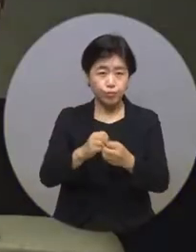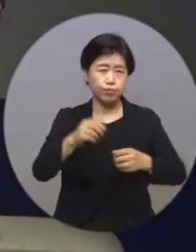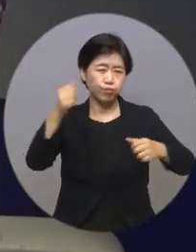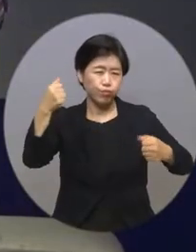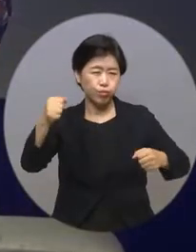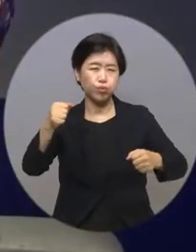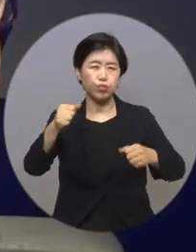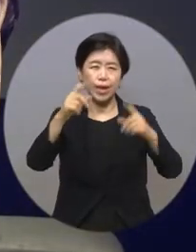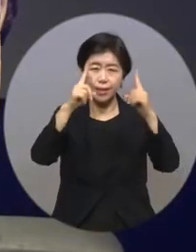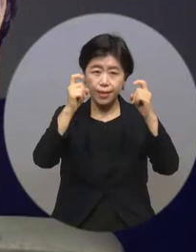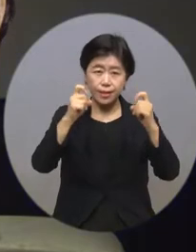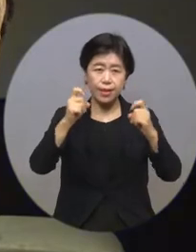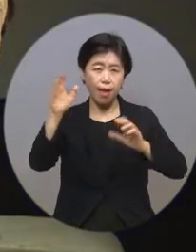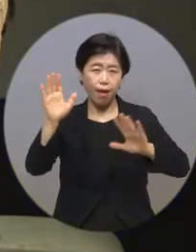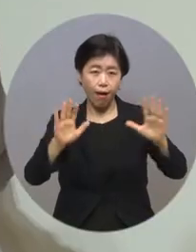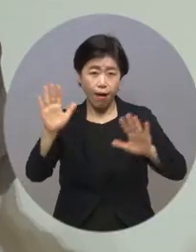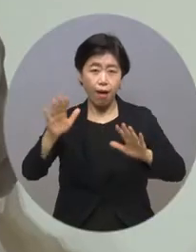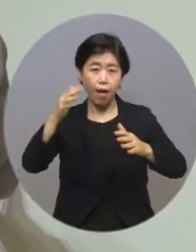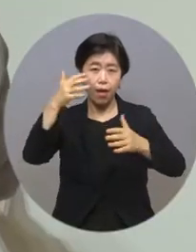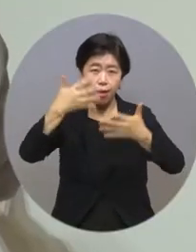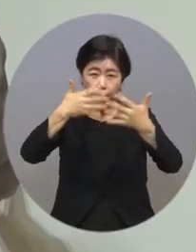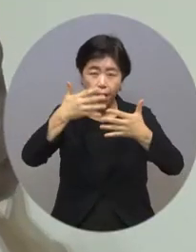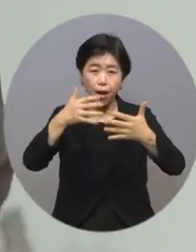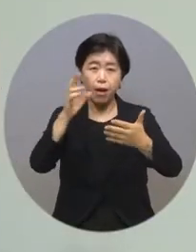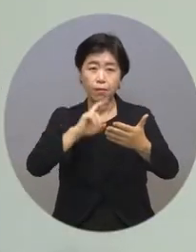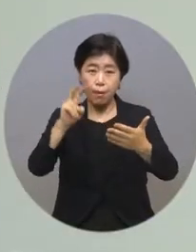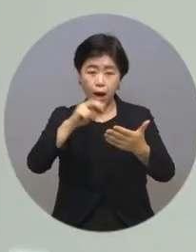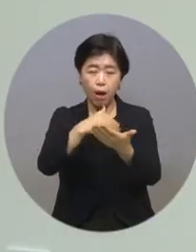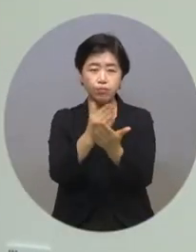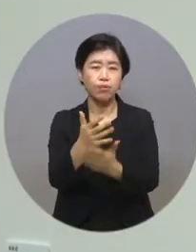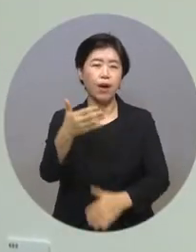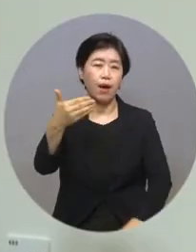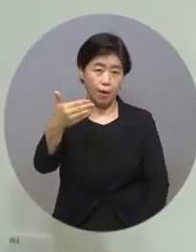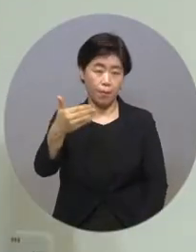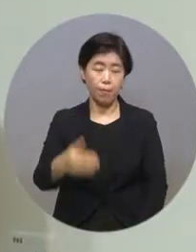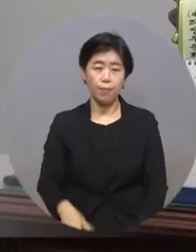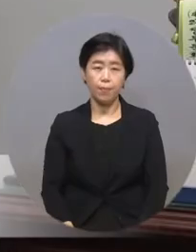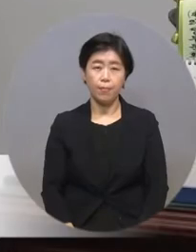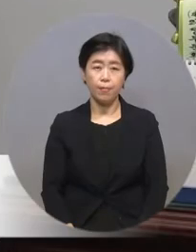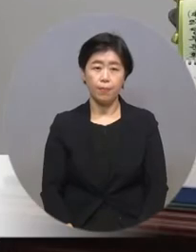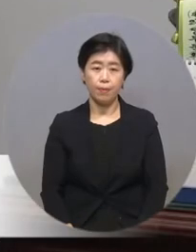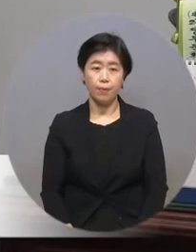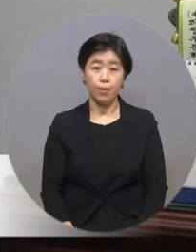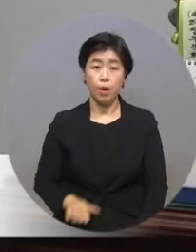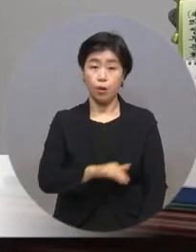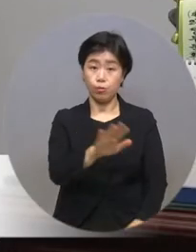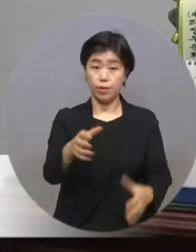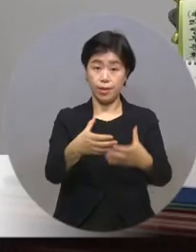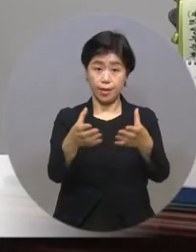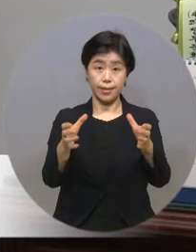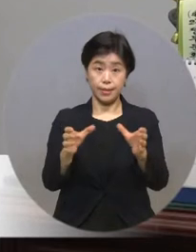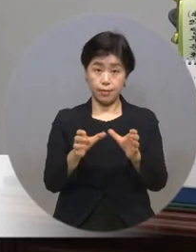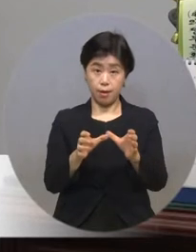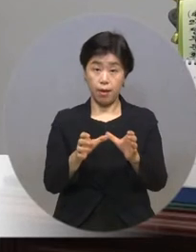사진, 연극, 연예, 영화, 음악 총 9개 분야로 구성되어 있습니다. 우리